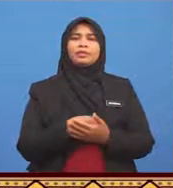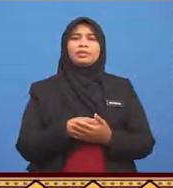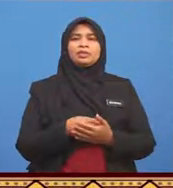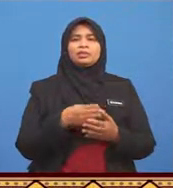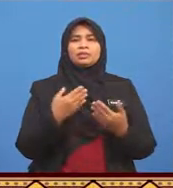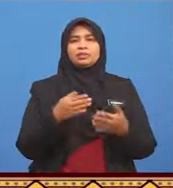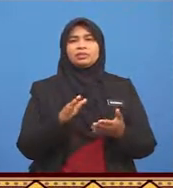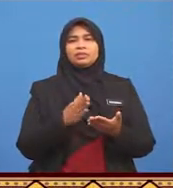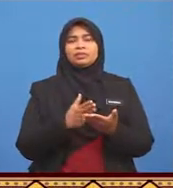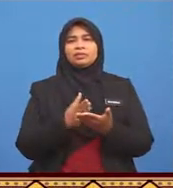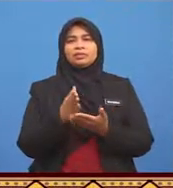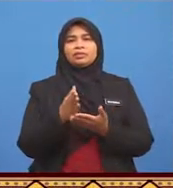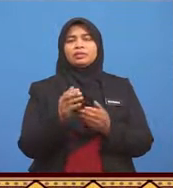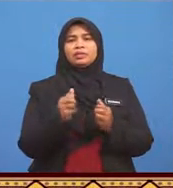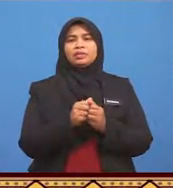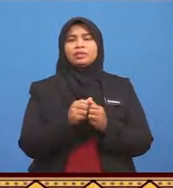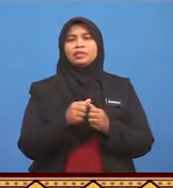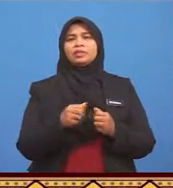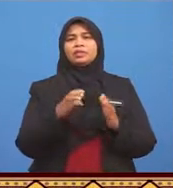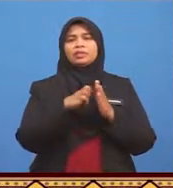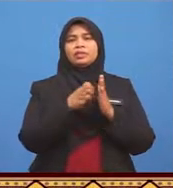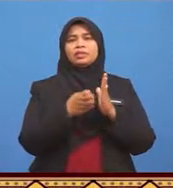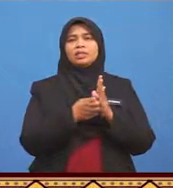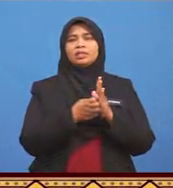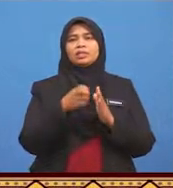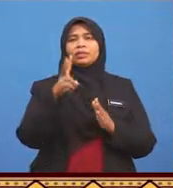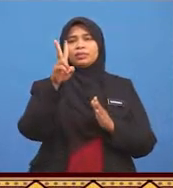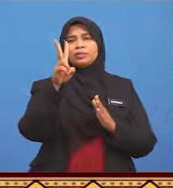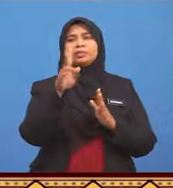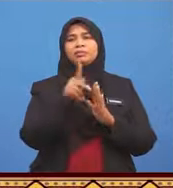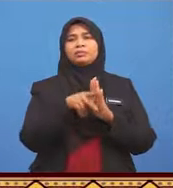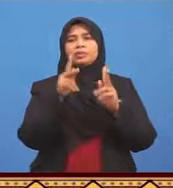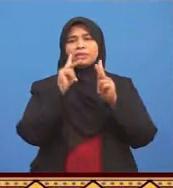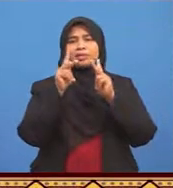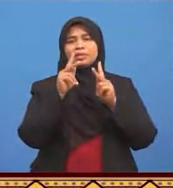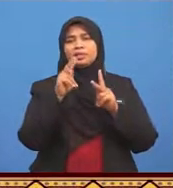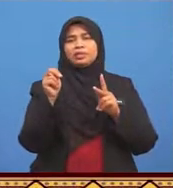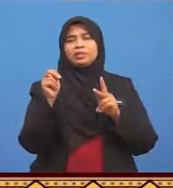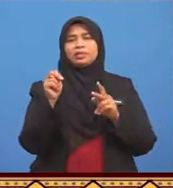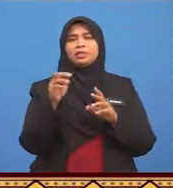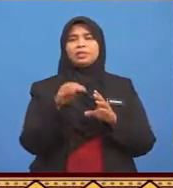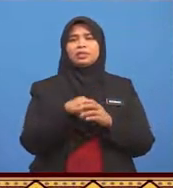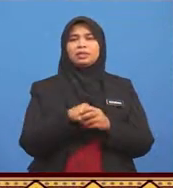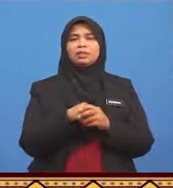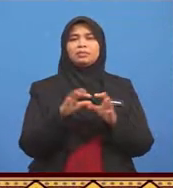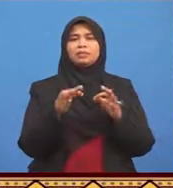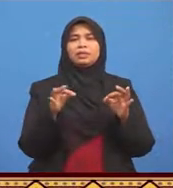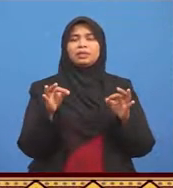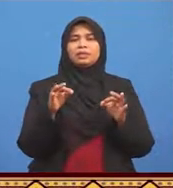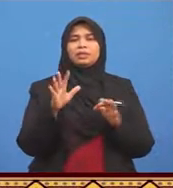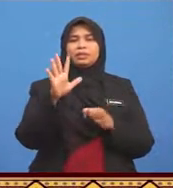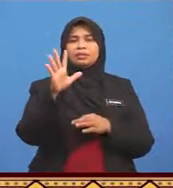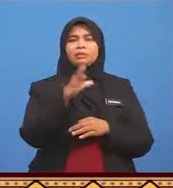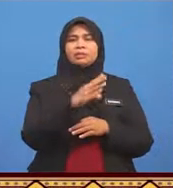teruskan pula dengan pengertian dua perkataan yang terdapat dalam ayat 5 dan 6 surah An-Nisa